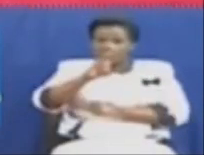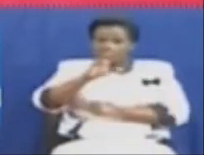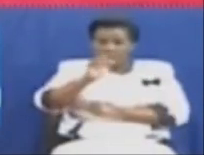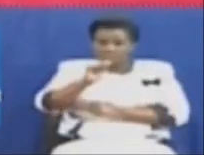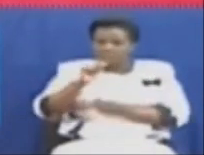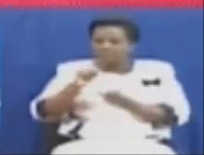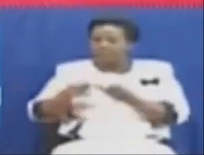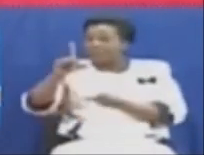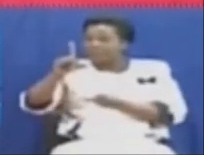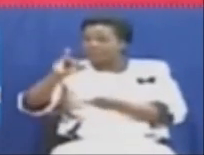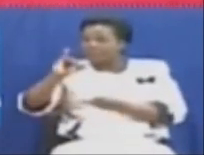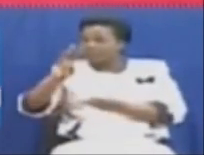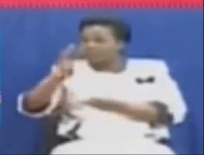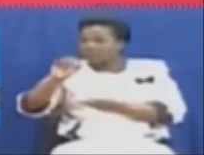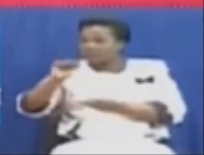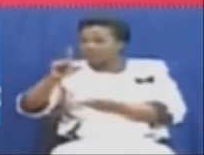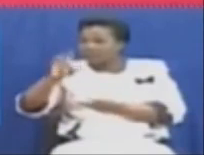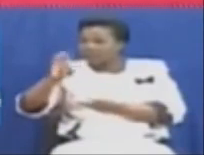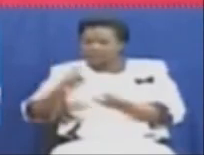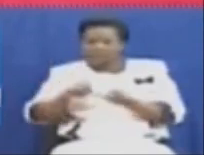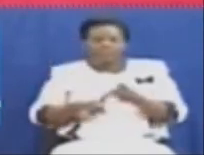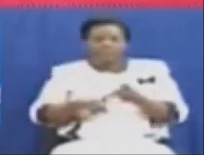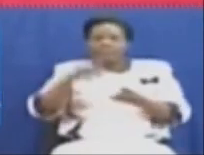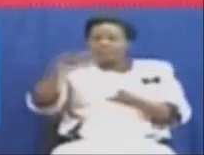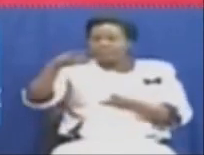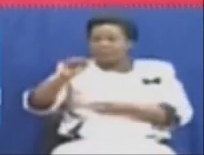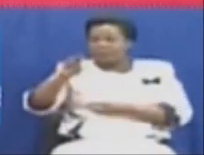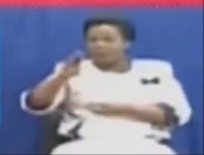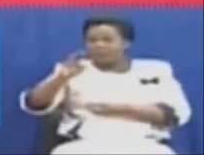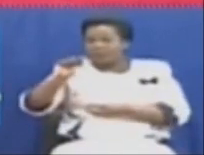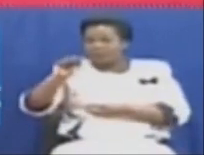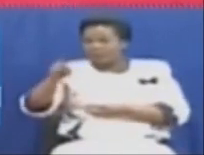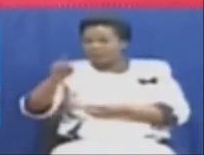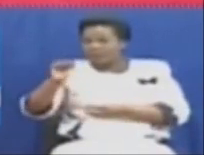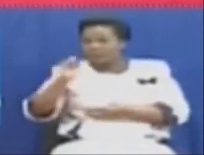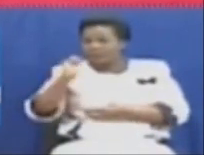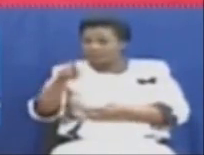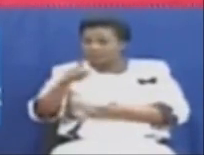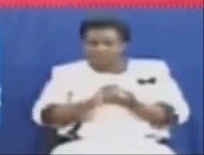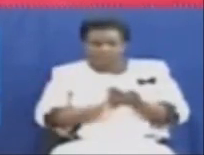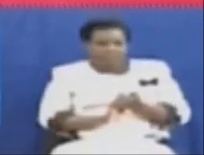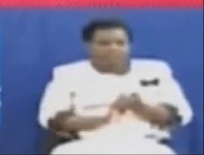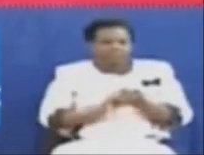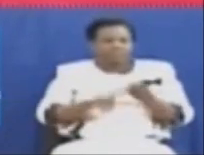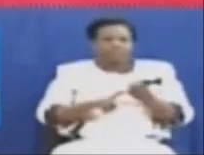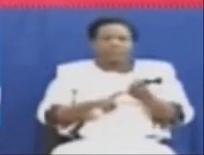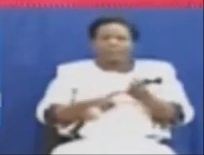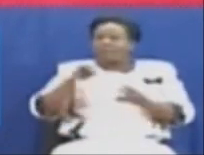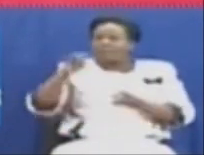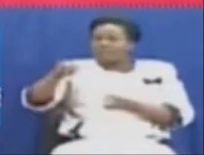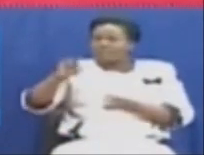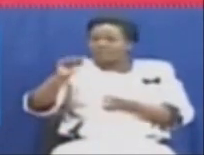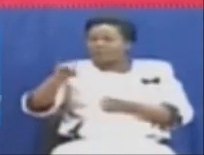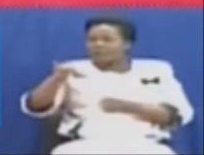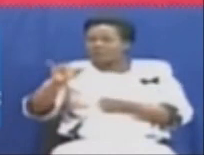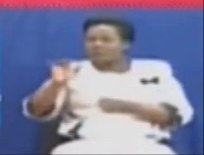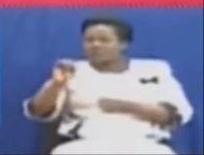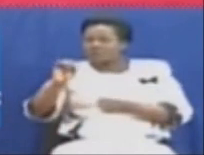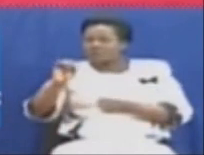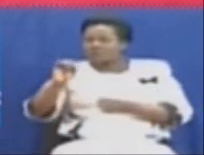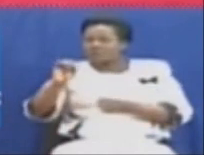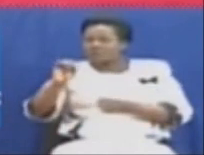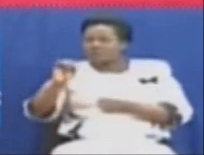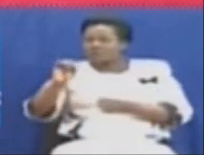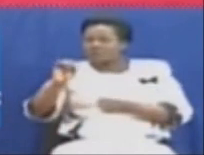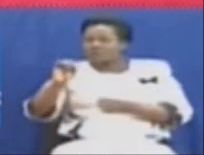na athari nyingine inaweza kujitokeza. Kwa hiyo hawa ambao tayari wamekumbwa kwenye maeneo yao kama vile